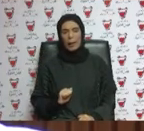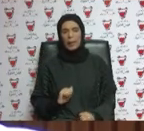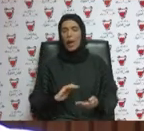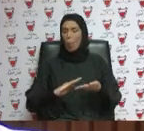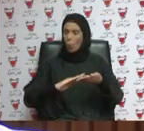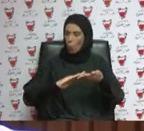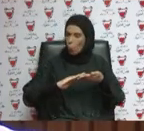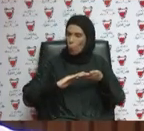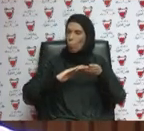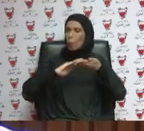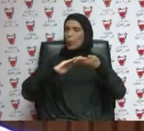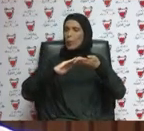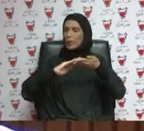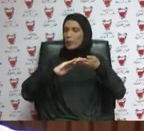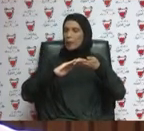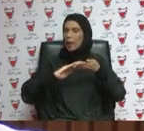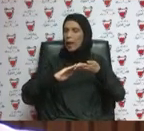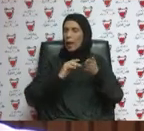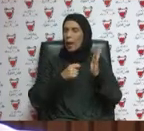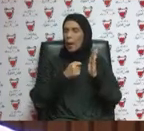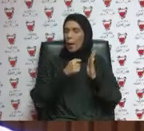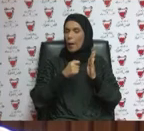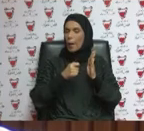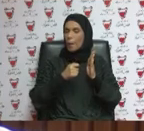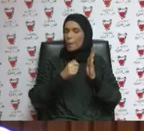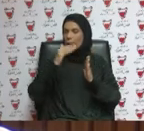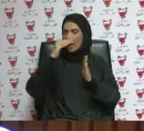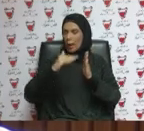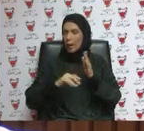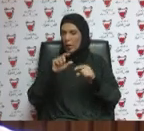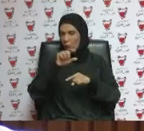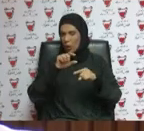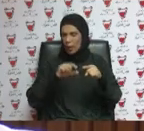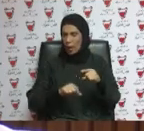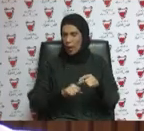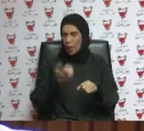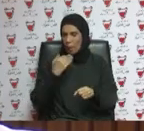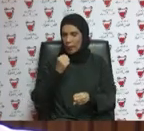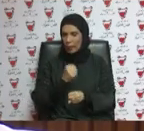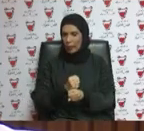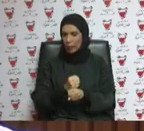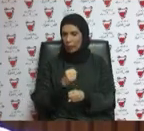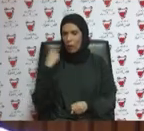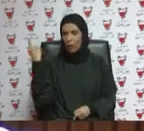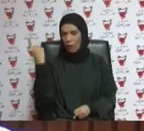مساعدة يعني تسجيل أقل معدل للتعطل في العالم.